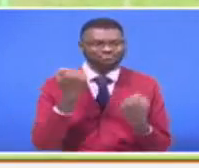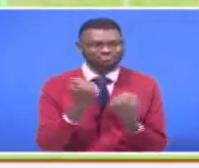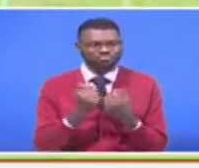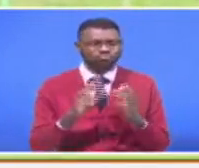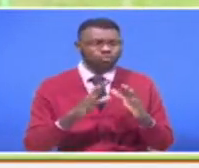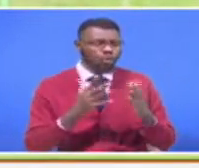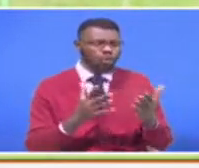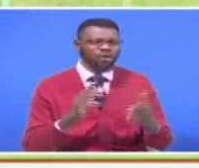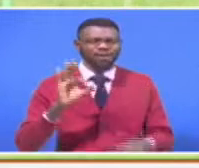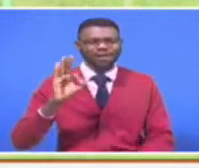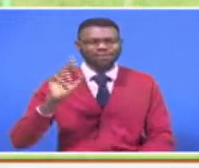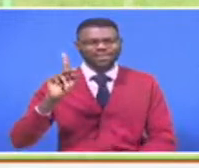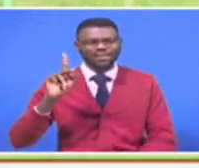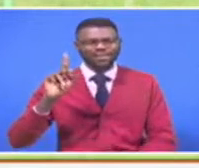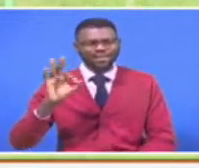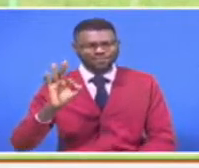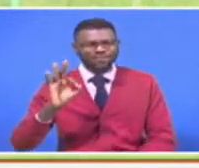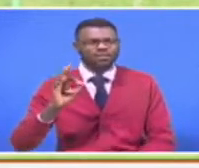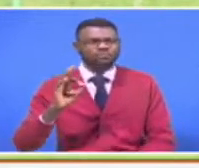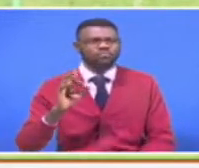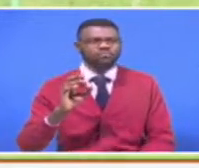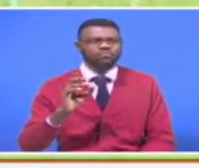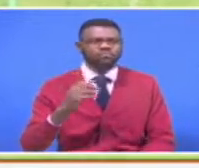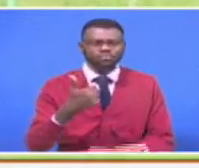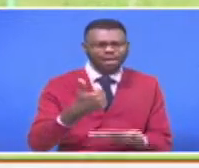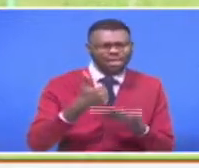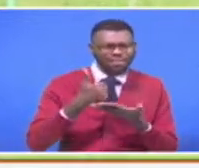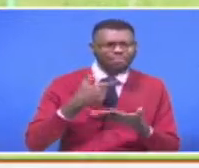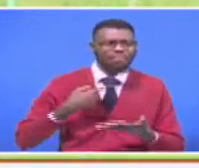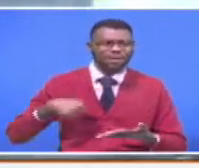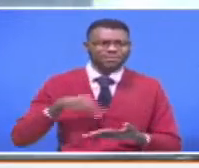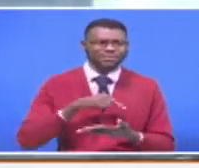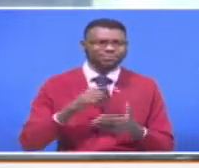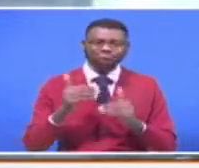itaingilia ndani, tuone vile tuna capture next season.